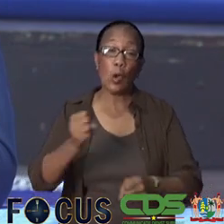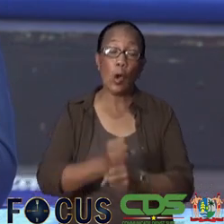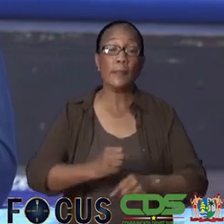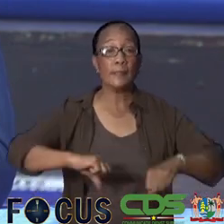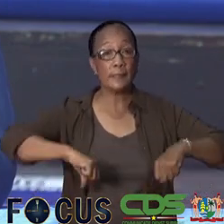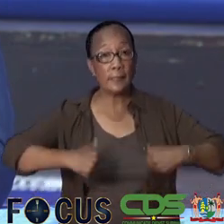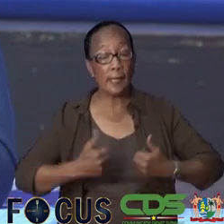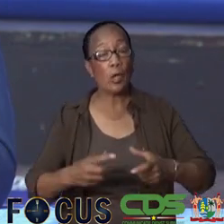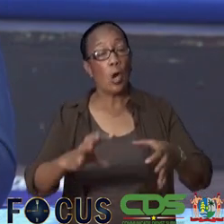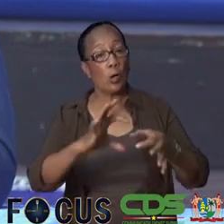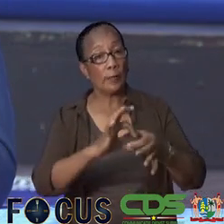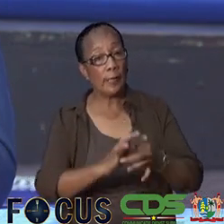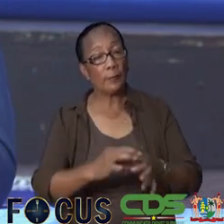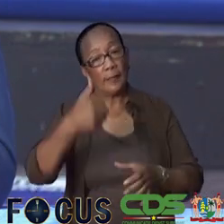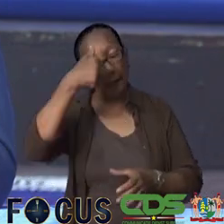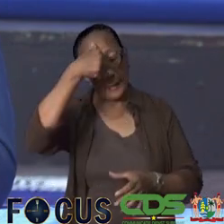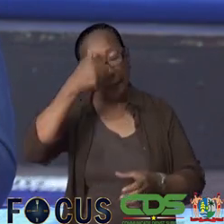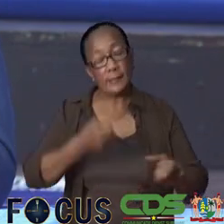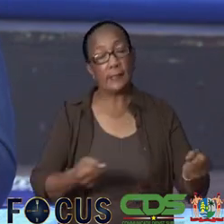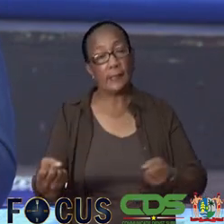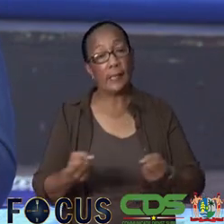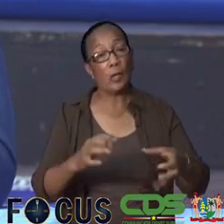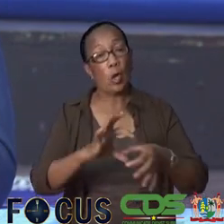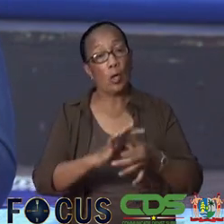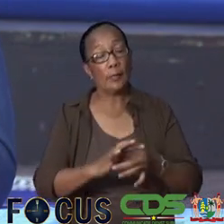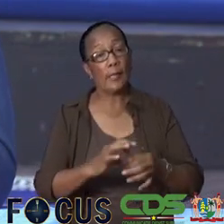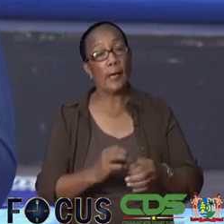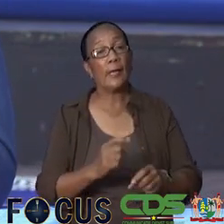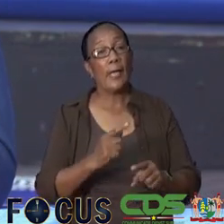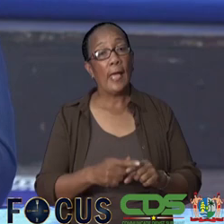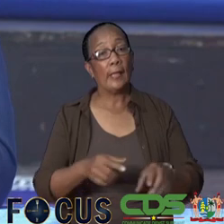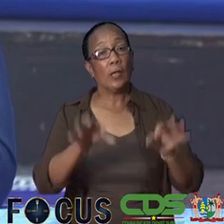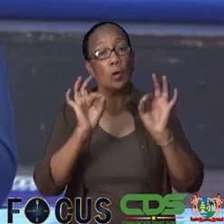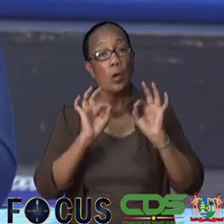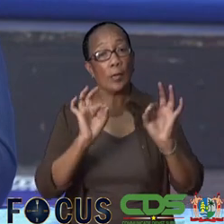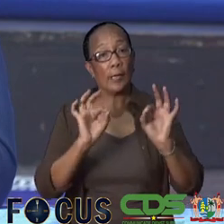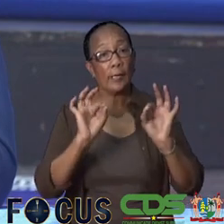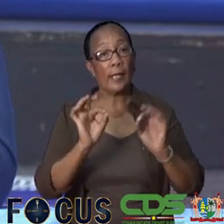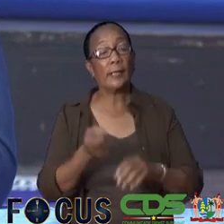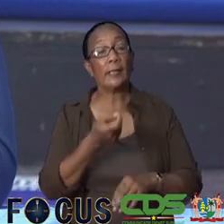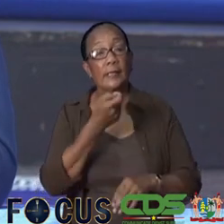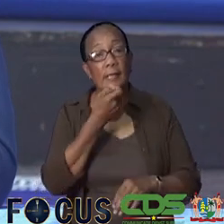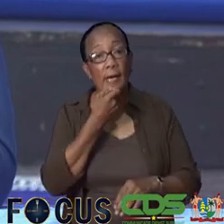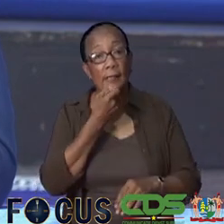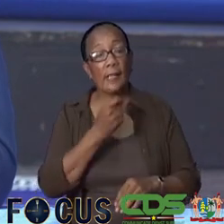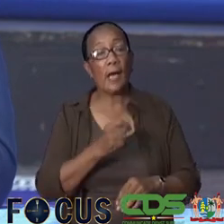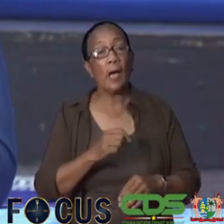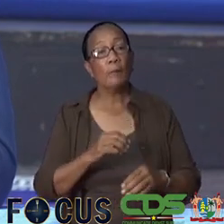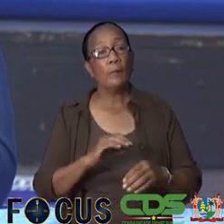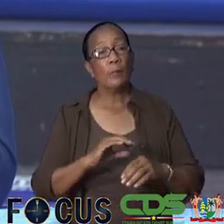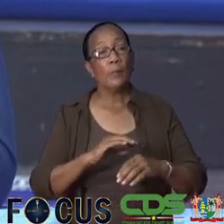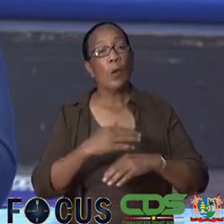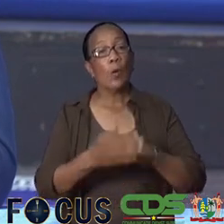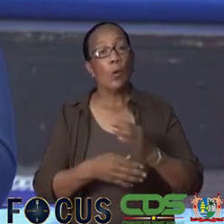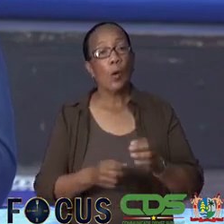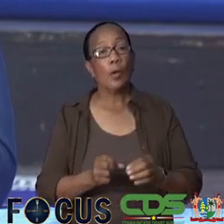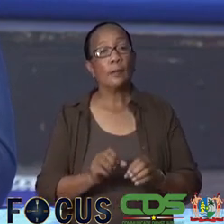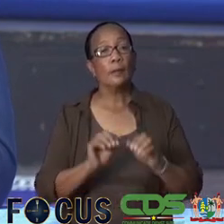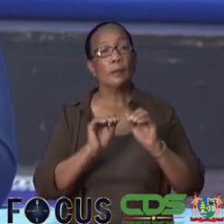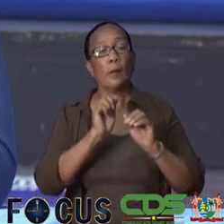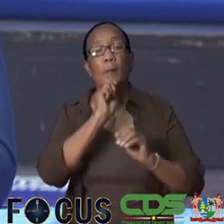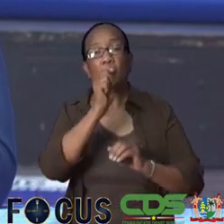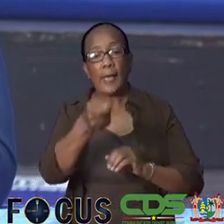met de Indiase regering. En de concrete data, et cetera, worden de komende dagen